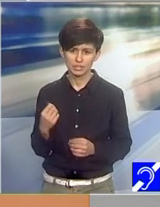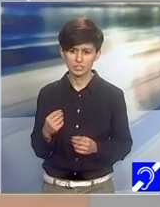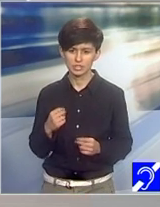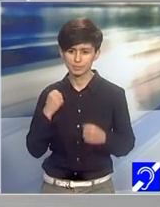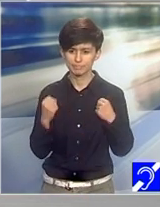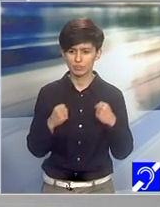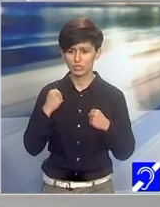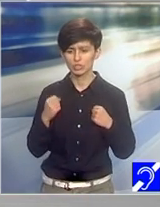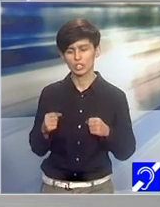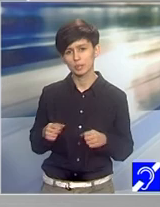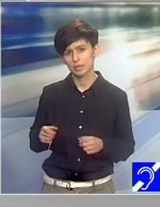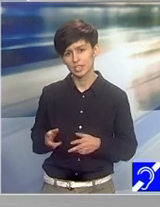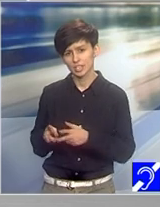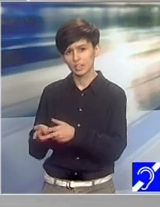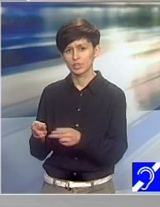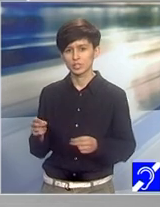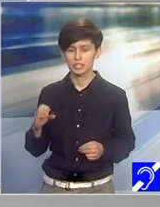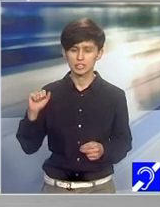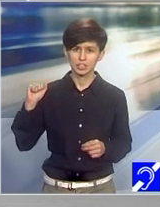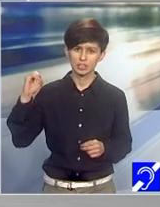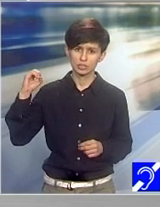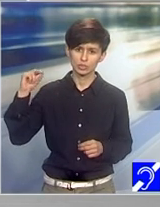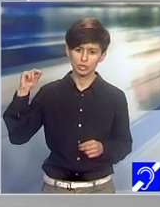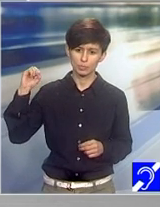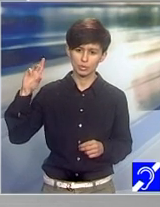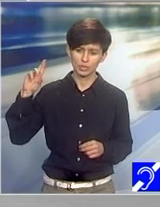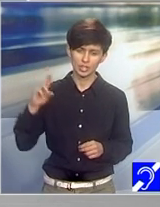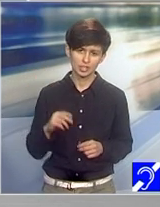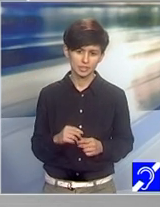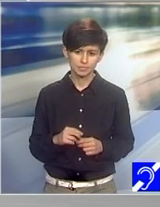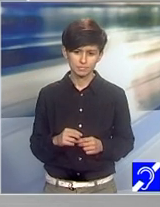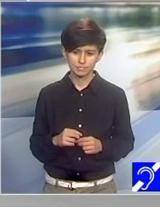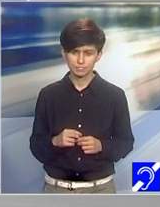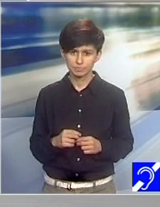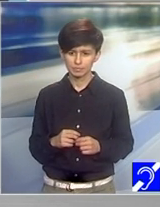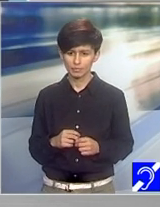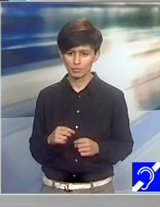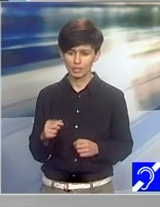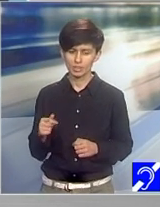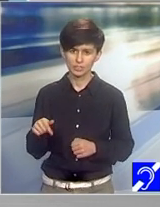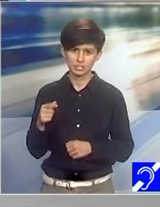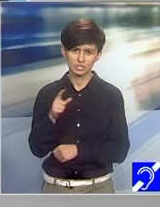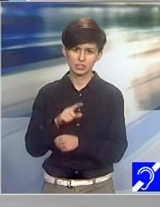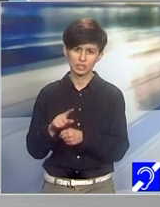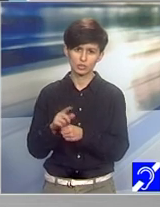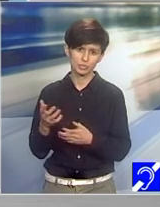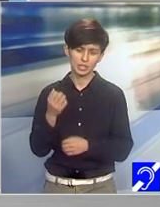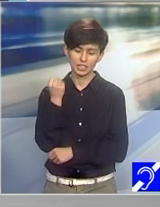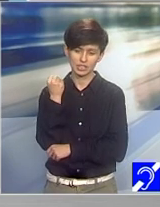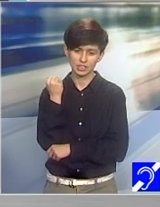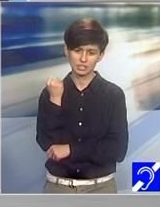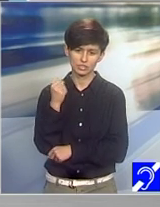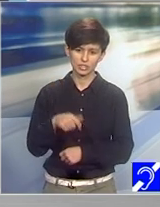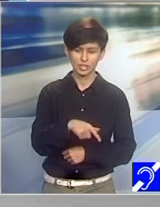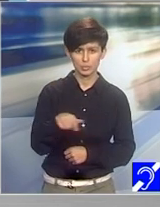Săporului, Festivalul Tradițiilor Păstorești. 2000-3000, bani mărunți. Pe care le găzduiți dumneavoastră. Deci puteți să